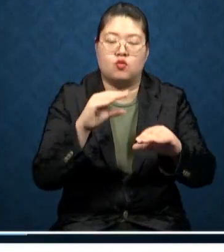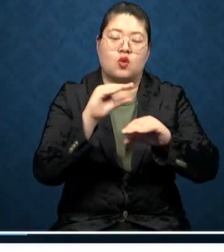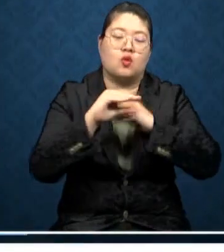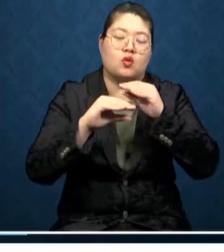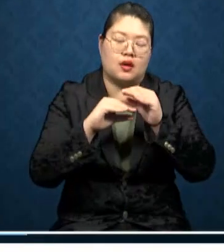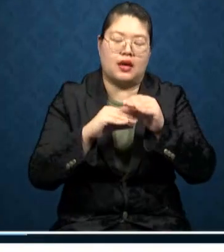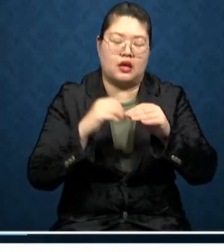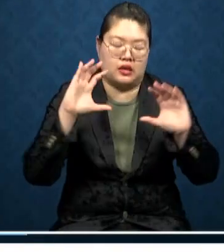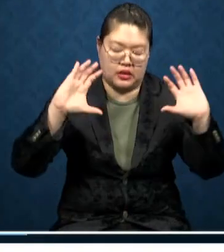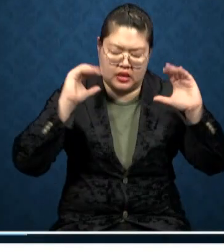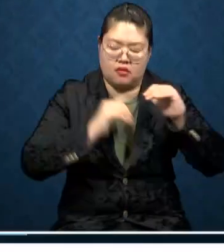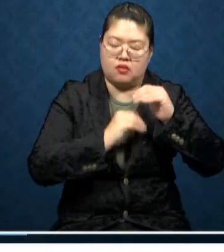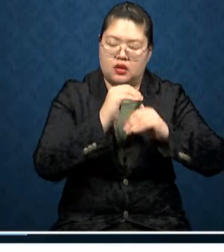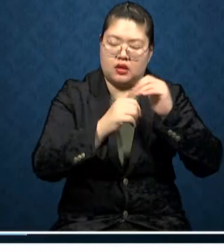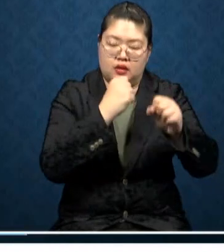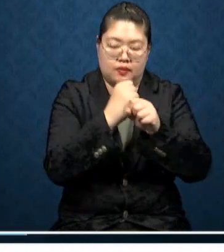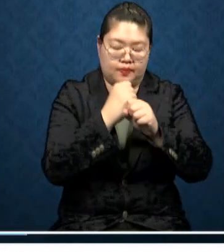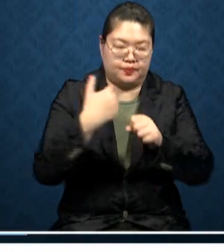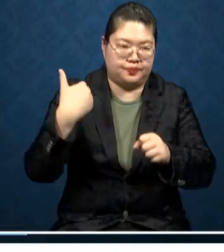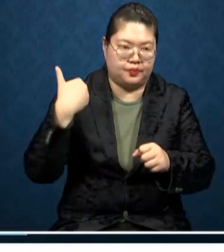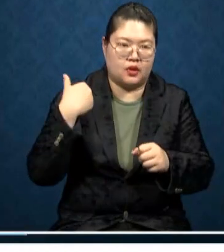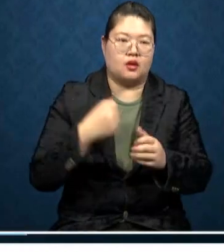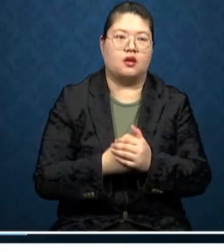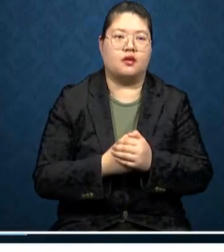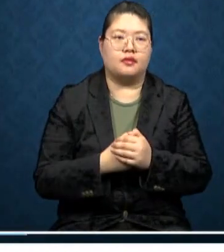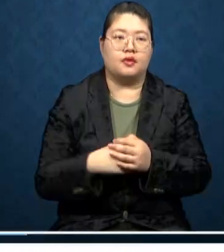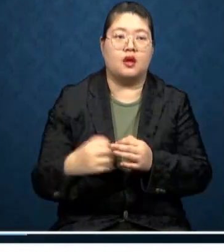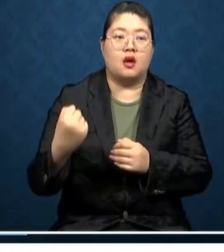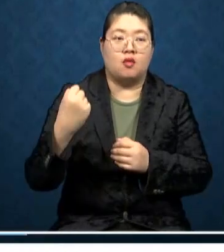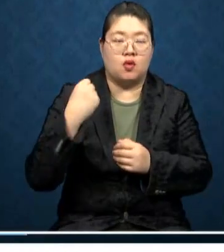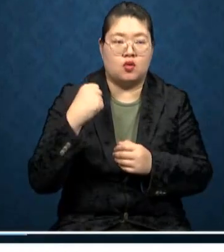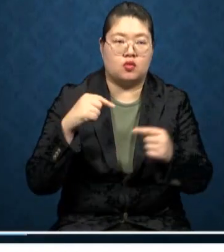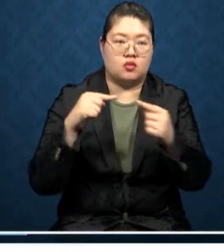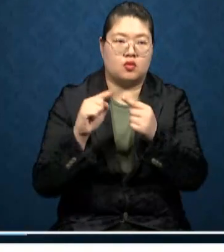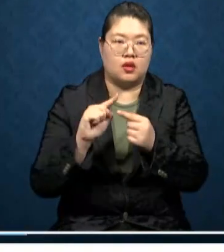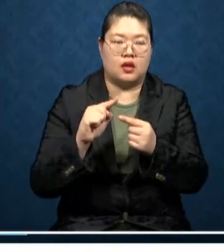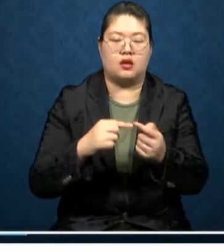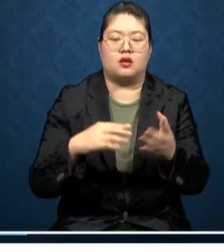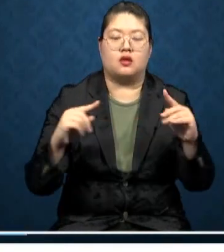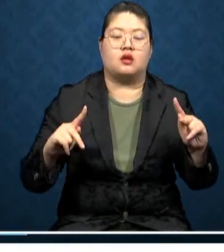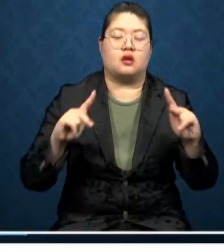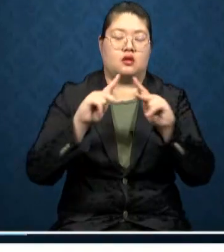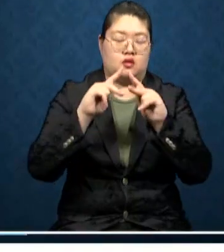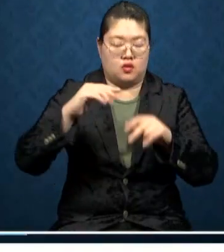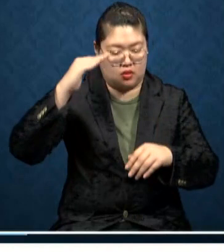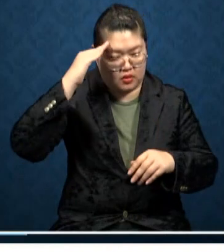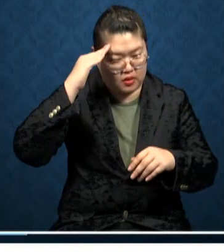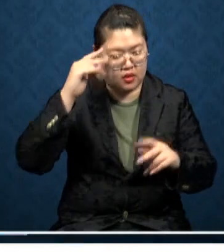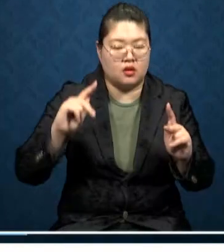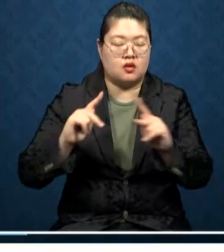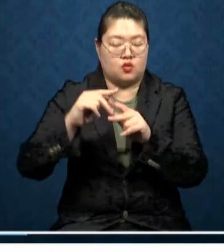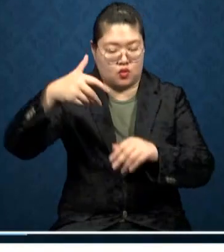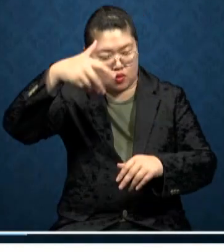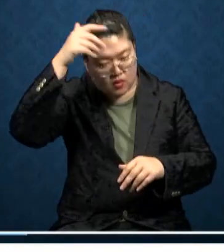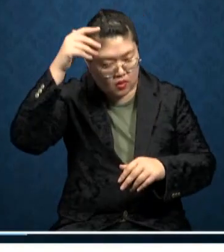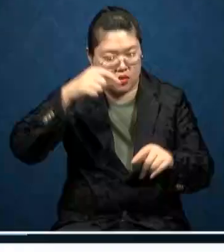ส่วนราชการในภาคความมั่นคงผลักดันให้กระทรวงกลาโหมกระทรวงมหาดไทยกองอำนวยการรักษาความมั่นคงภายใน